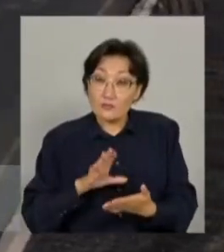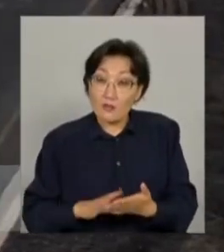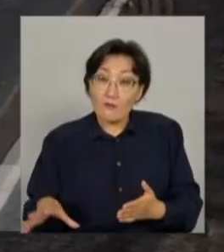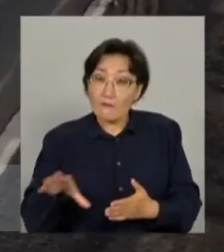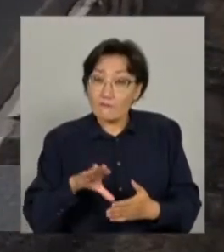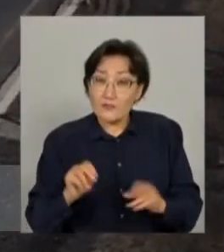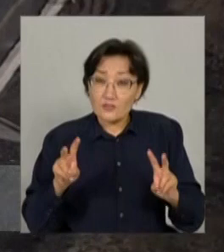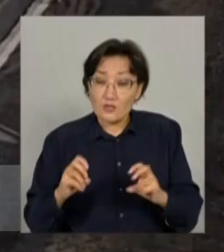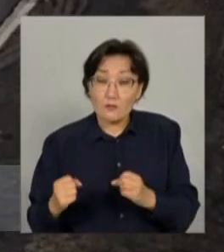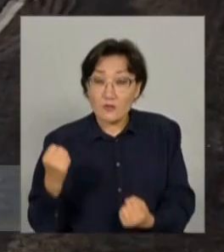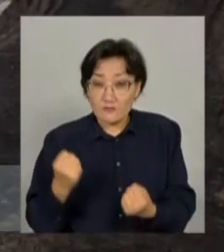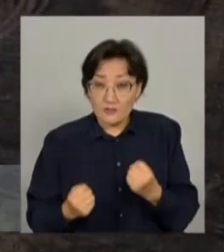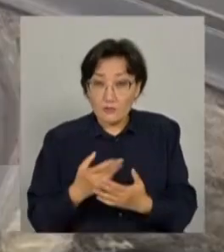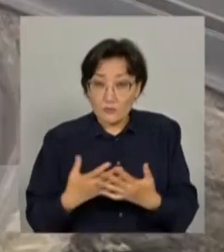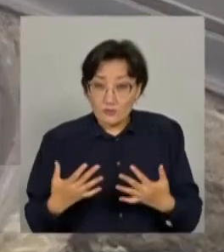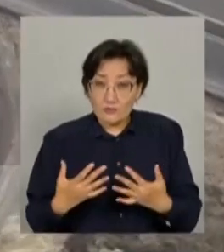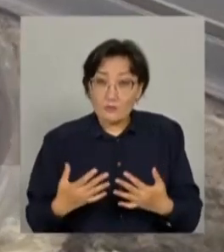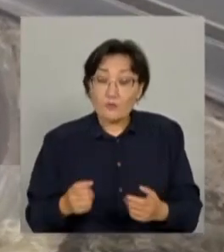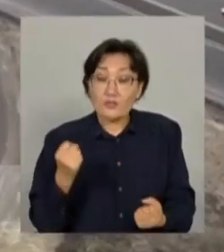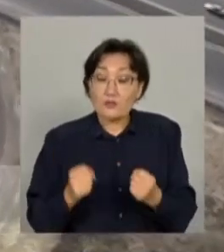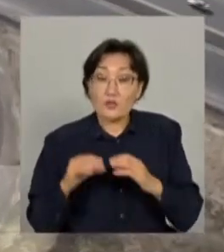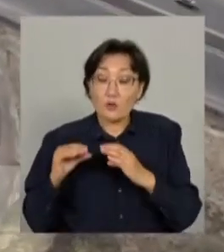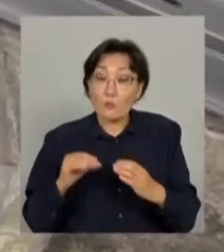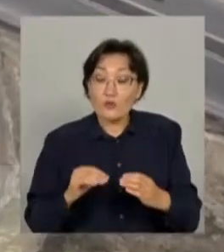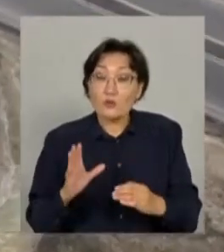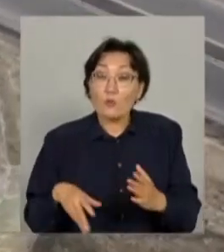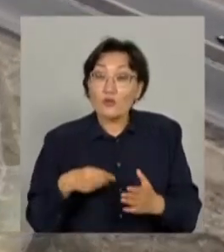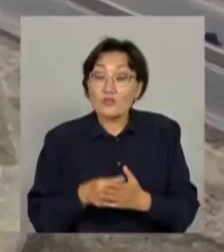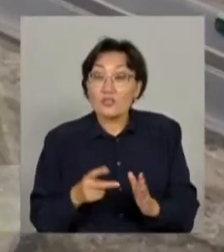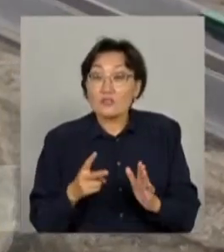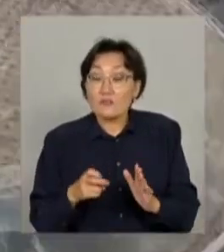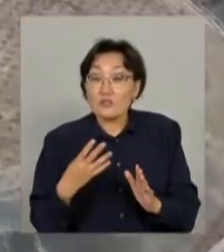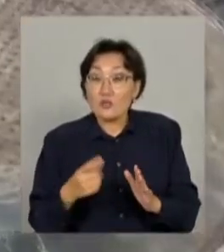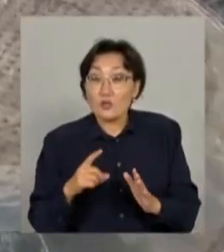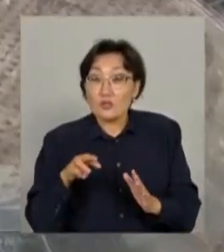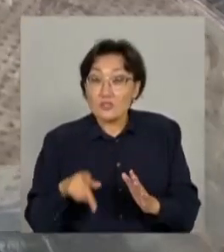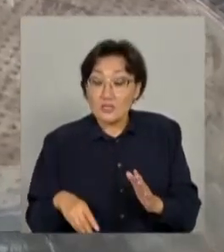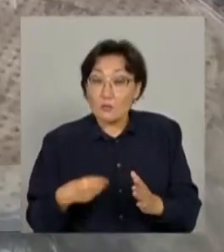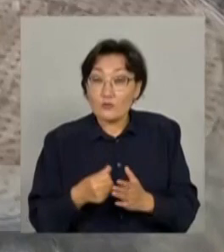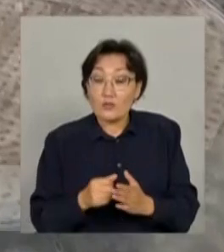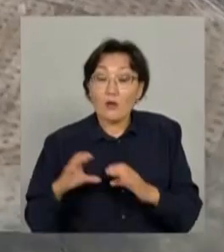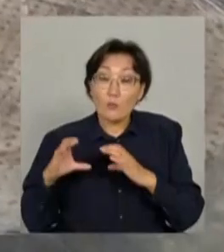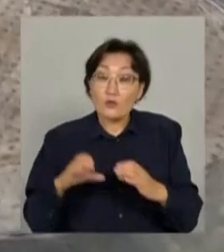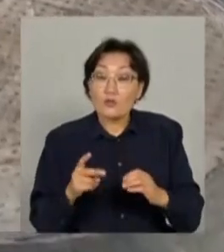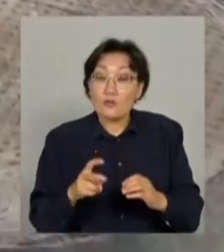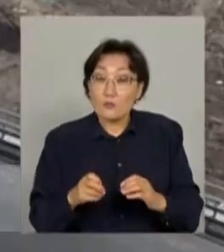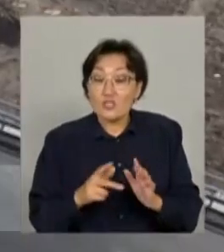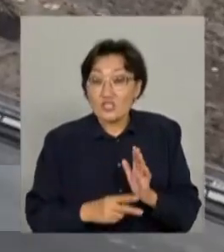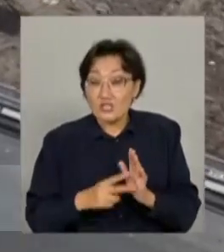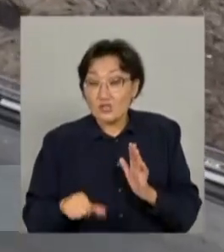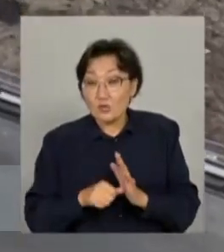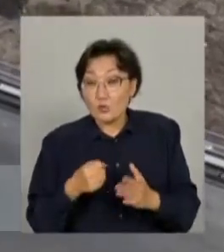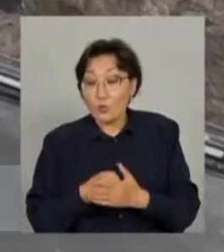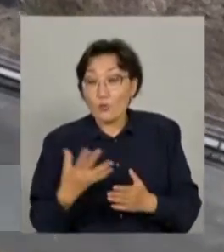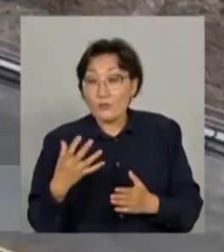всех видов автотранспорта. Водители легковых машин будут платить 241 тенге за проезд, автобусы от 276